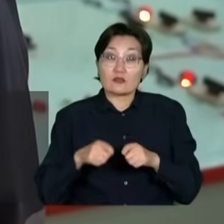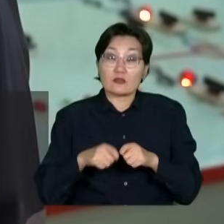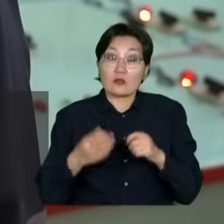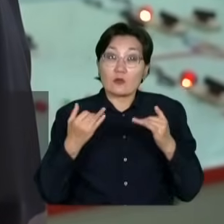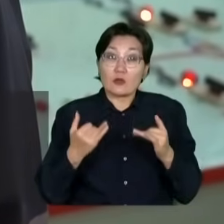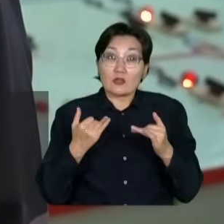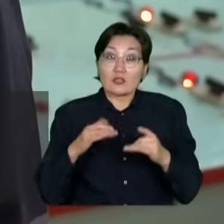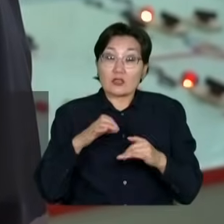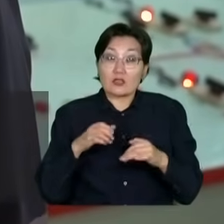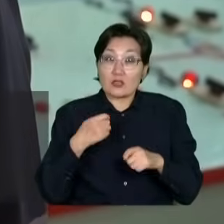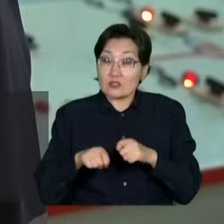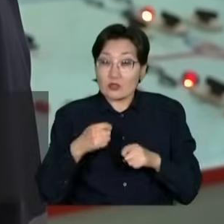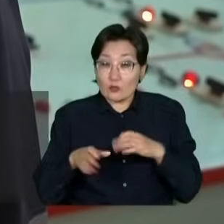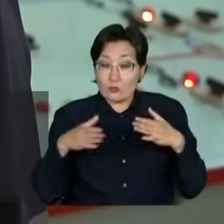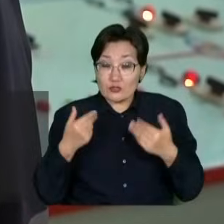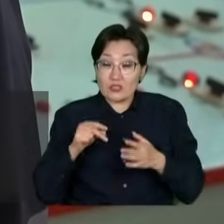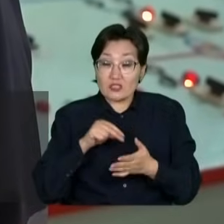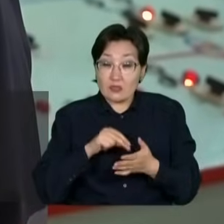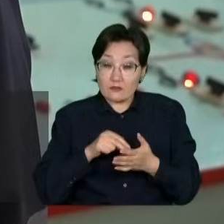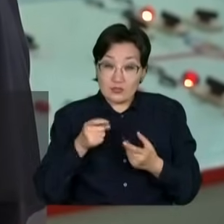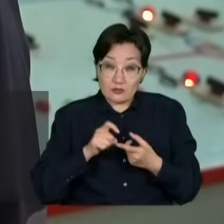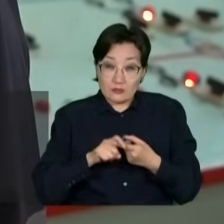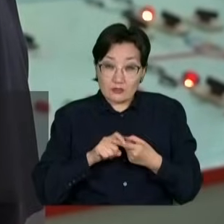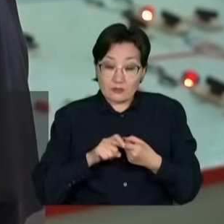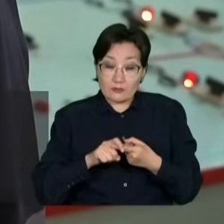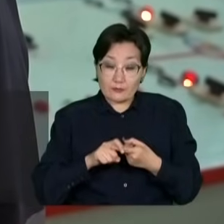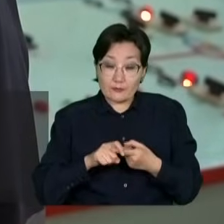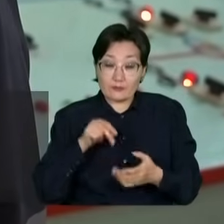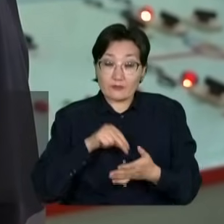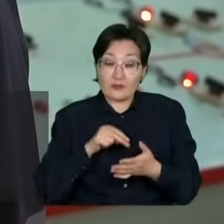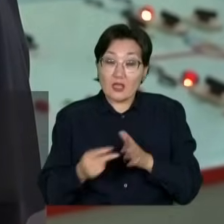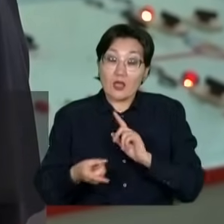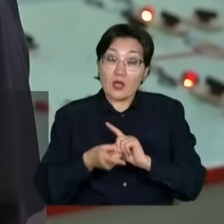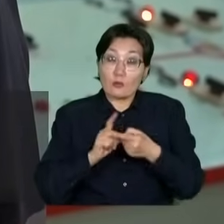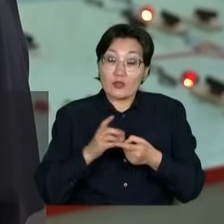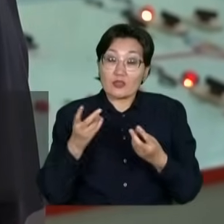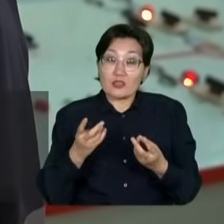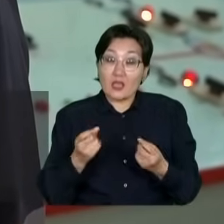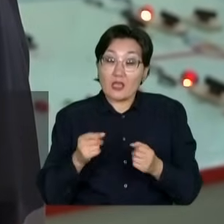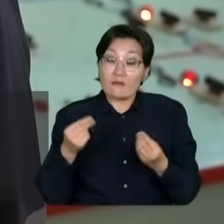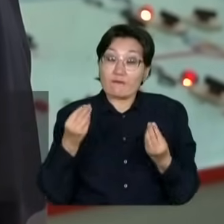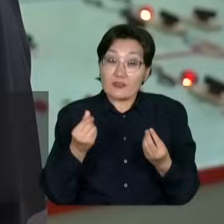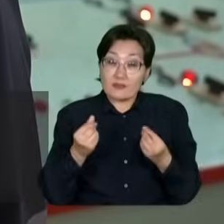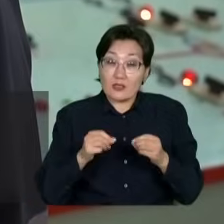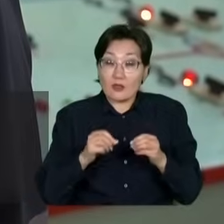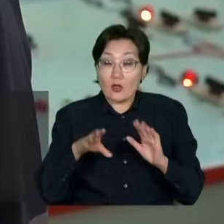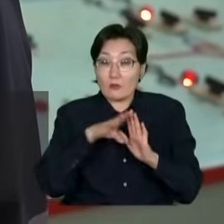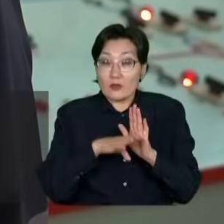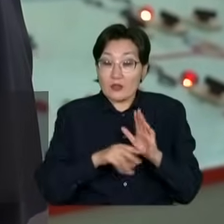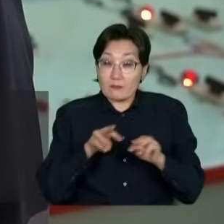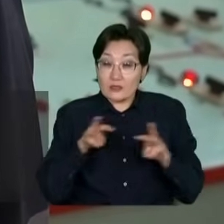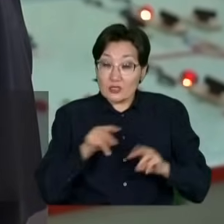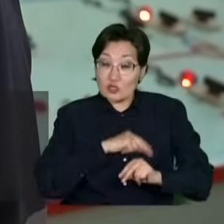бүгінгі таңда анықталмаған. Қазір соның тариф жөнінде тарифті обменна инвестиция бағдарламасымен министрлікте жұмыстар жүргізіліп